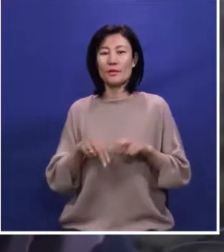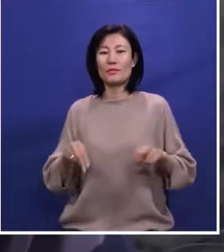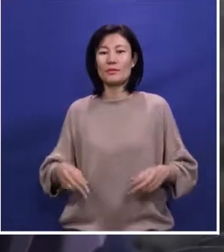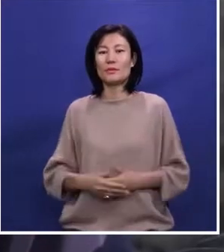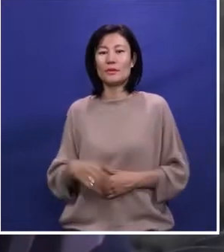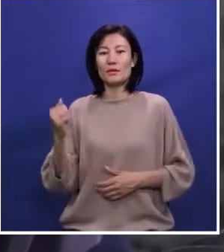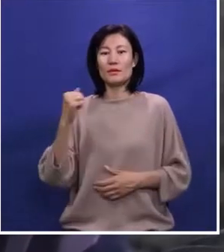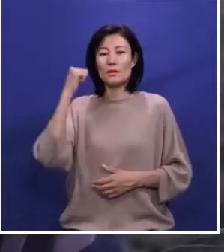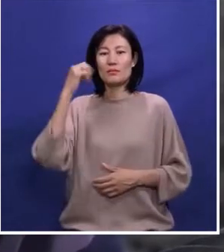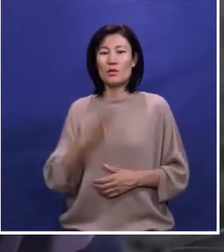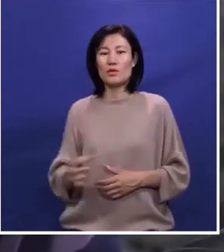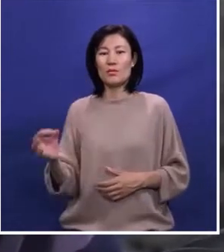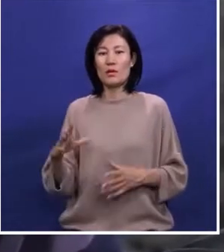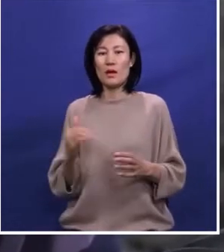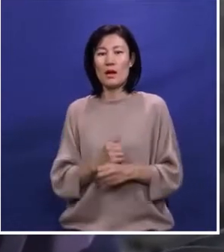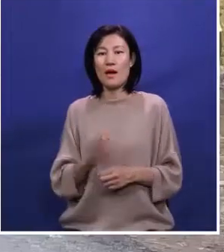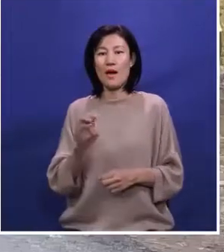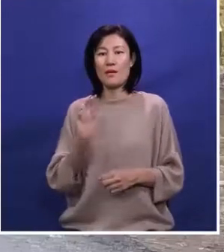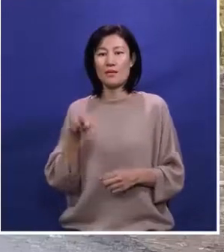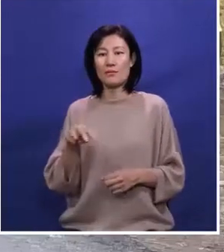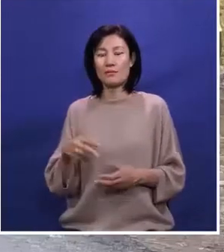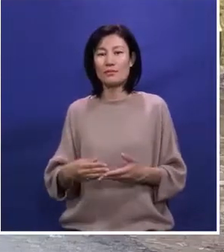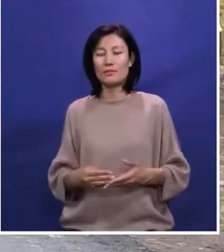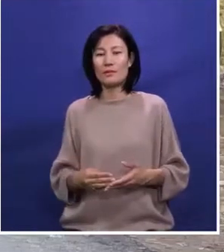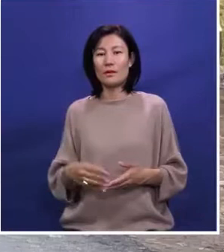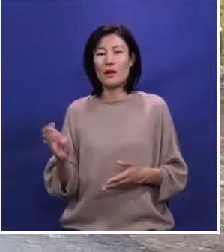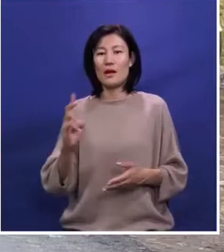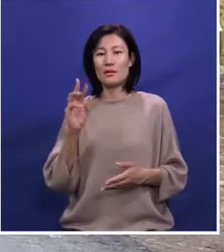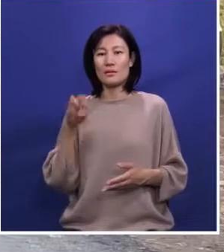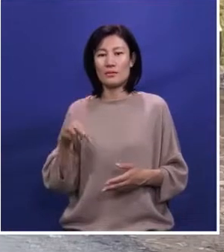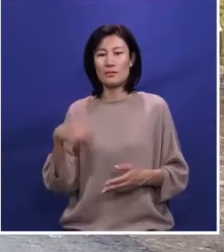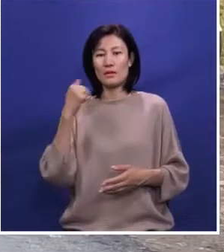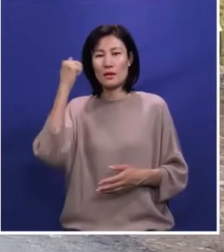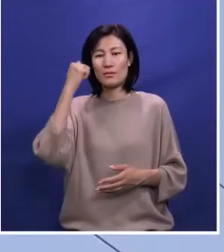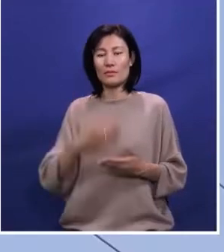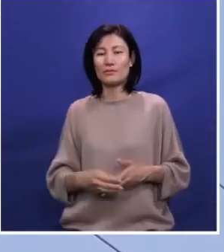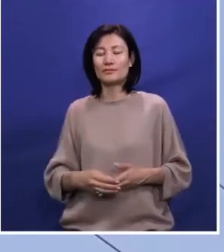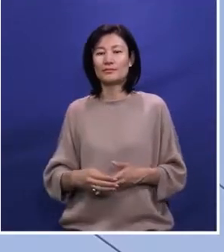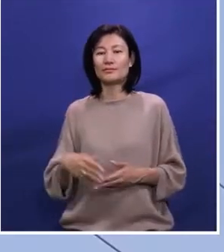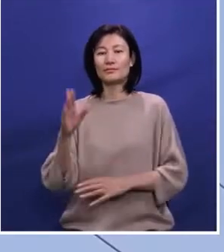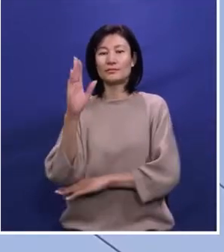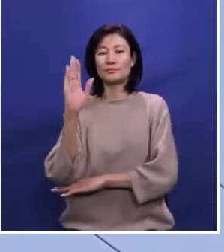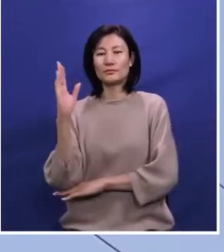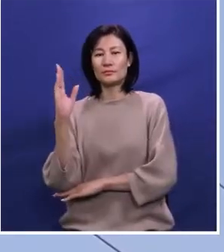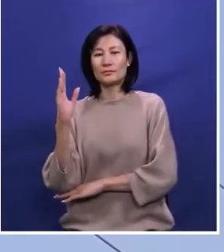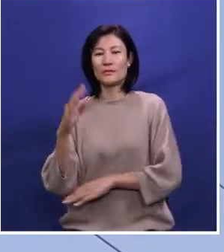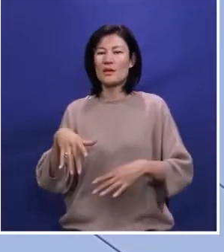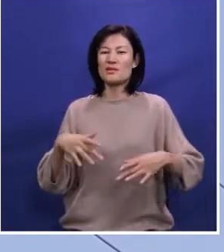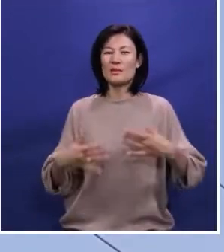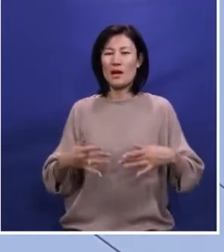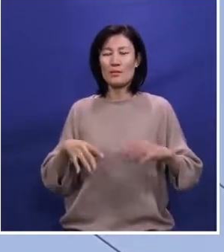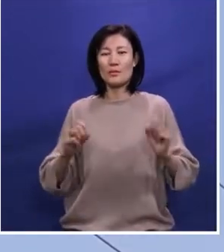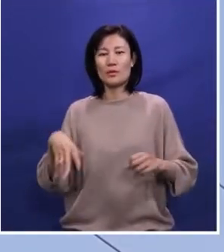президентімізге рахмет, мына облыстық әкіміміз, райондық әкімдерімізге рахмет. Ескі столбымен ескі свет өше беретін